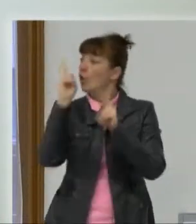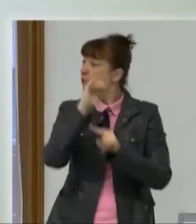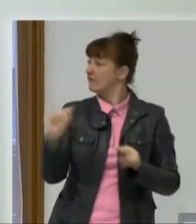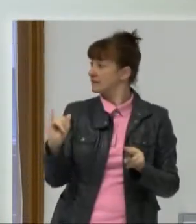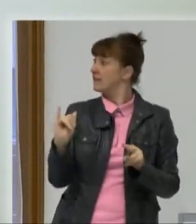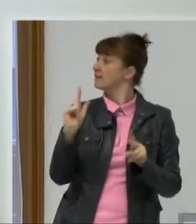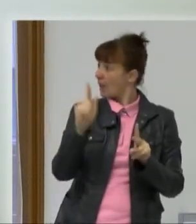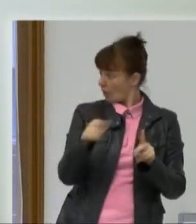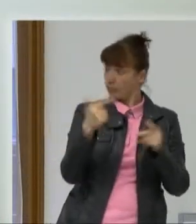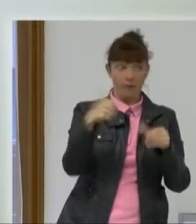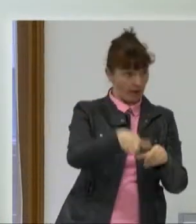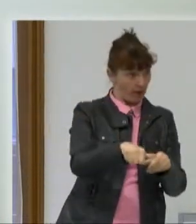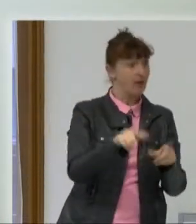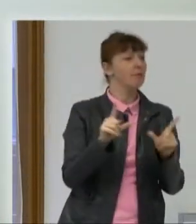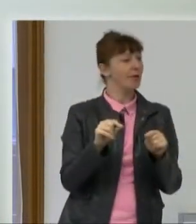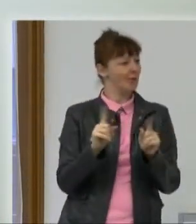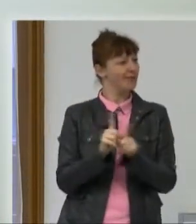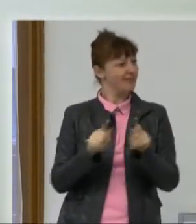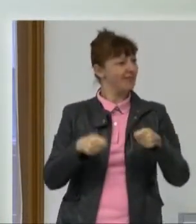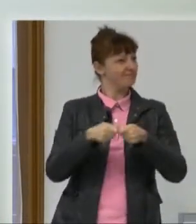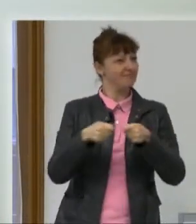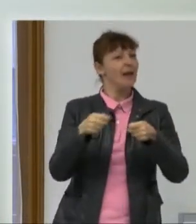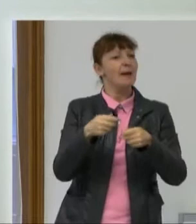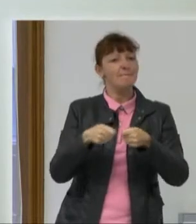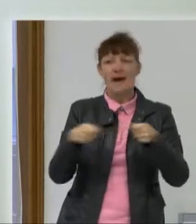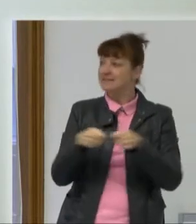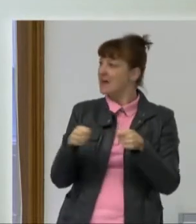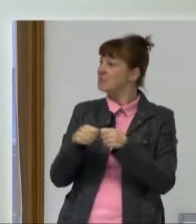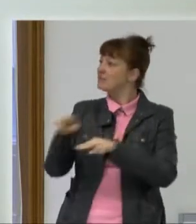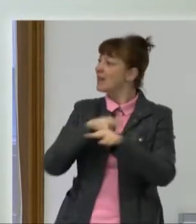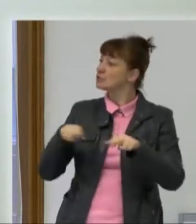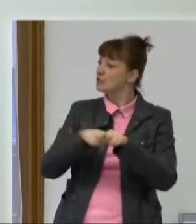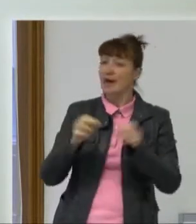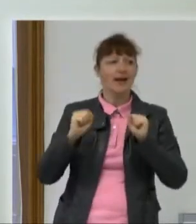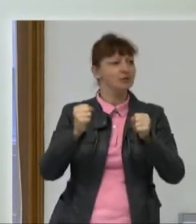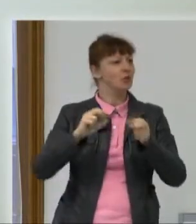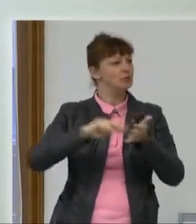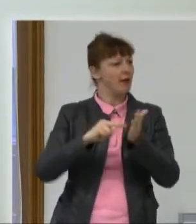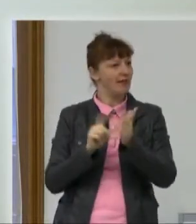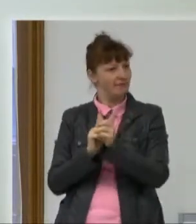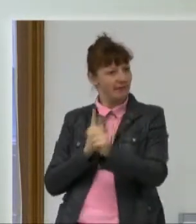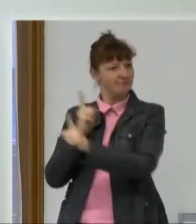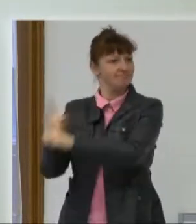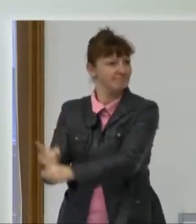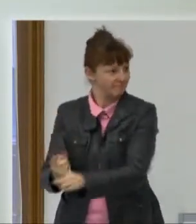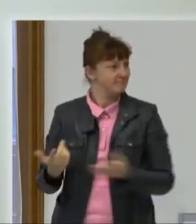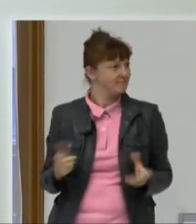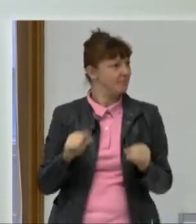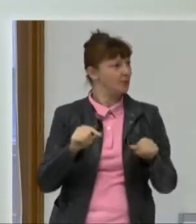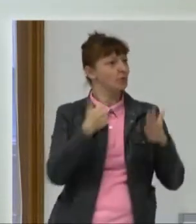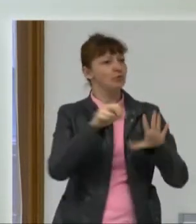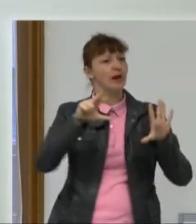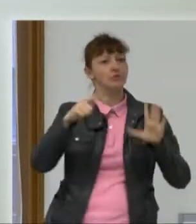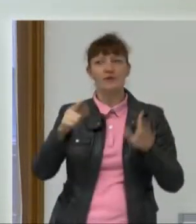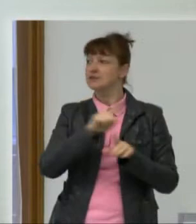was ja auch den Maßnahmen entsprechen würde, die im nationalen Aktionsplan vorgesehen sind. Dort steht dezidiert in den Maßnahmen 128